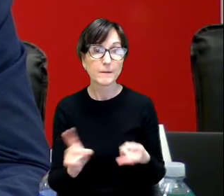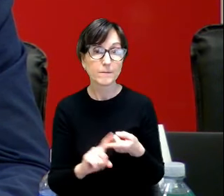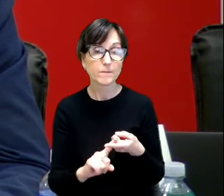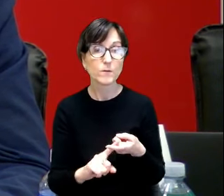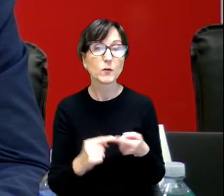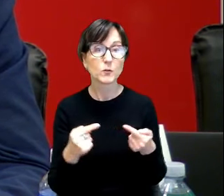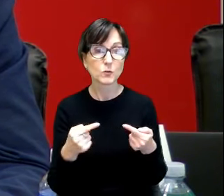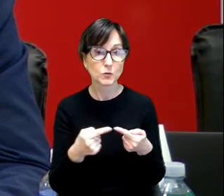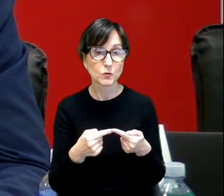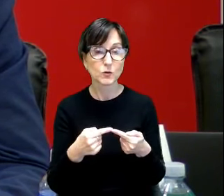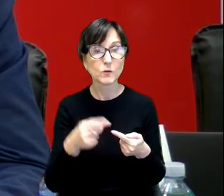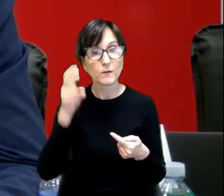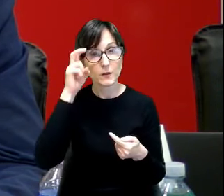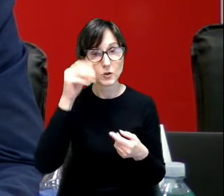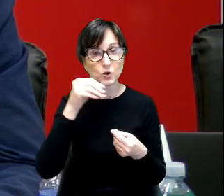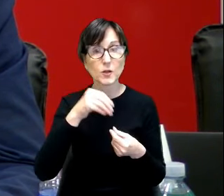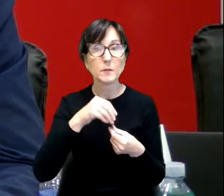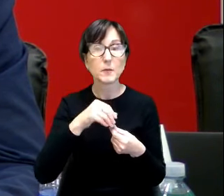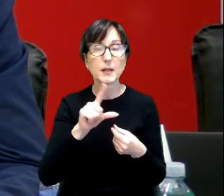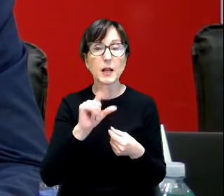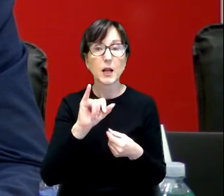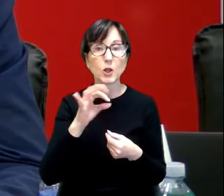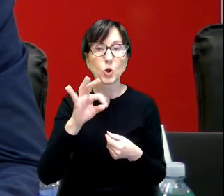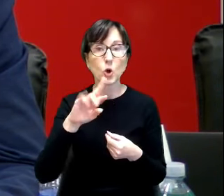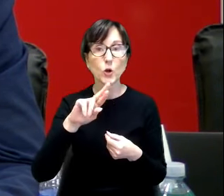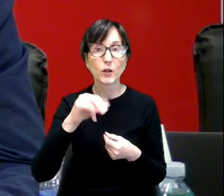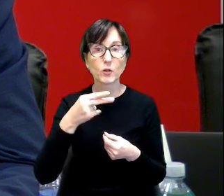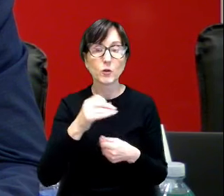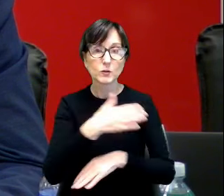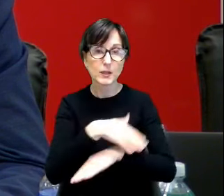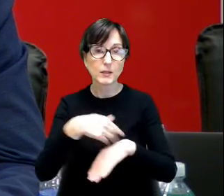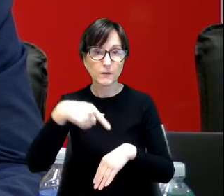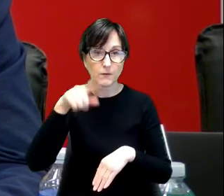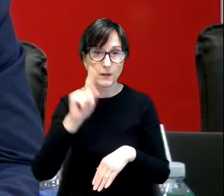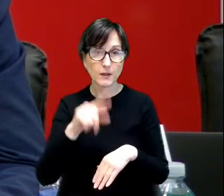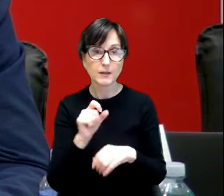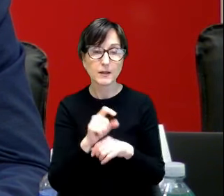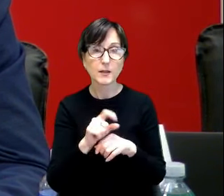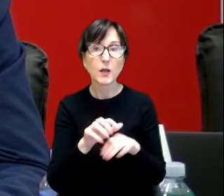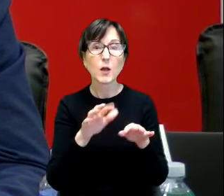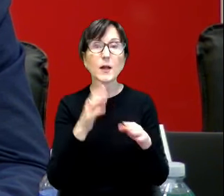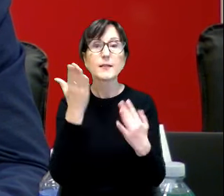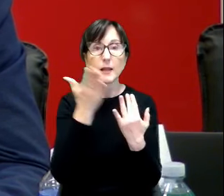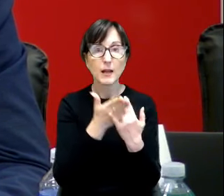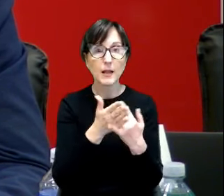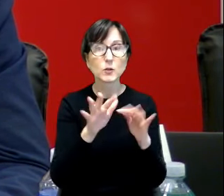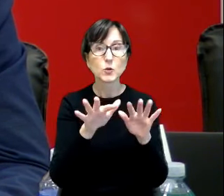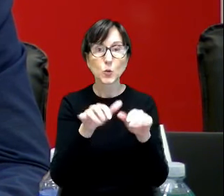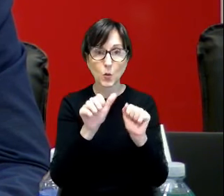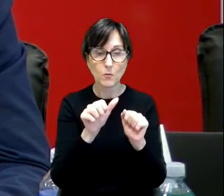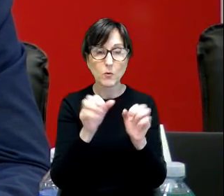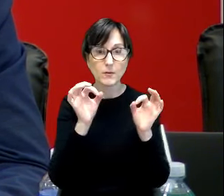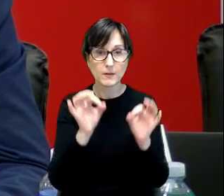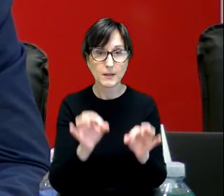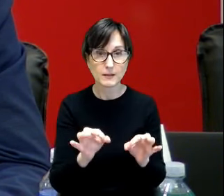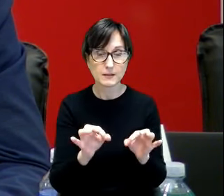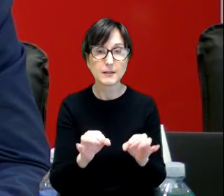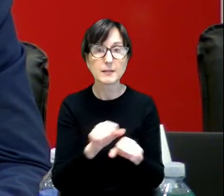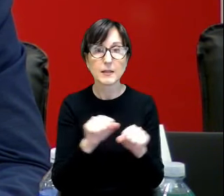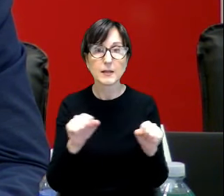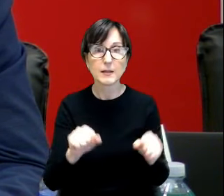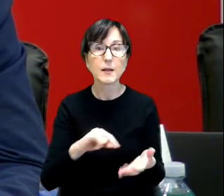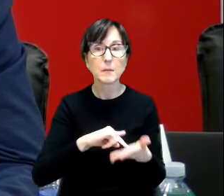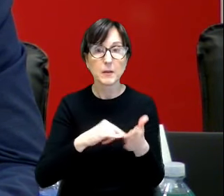valstybinės žemės sklypo litorinos gatvė 1 klaipėdoje dalies nuomos teisę klausimas svarstytas miesto plėtros strateginio planavimo